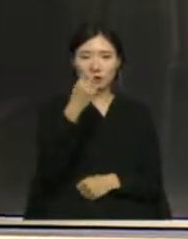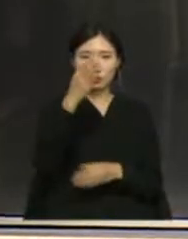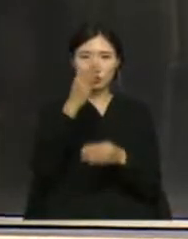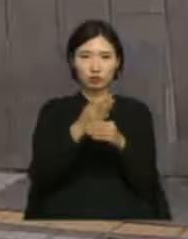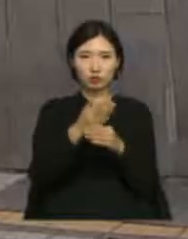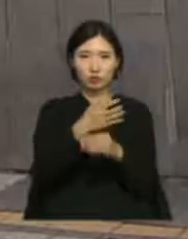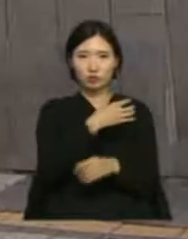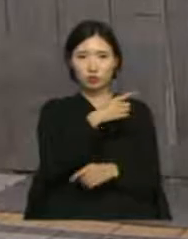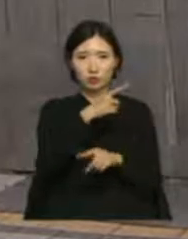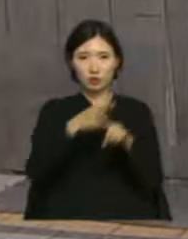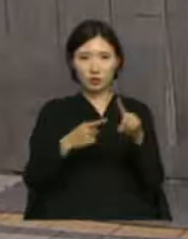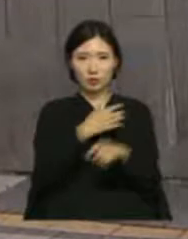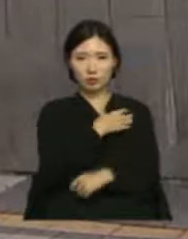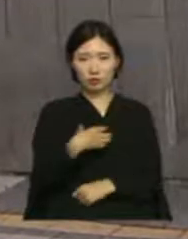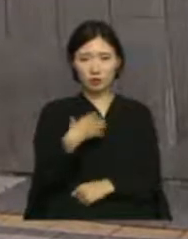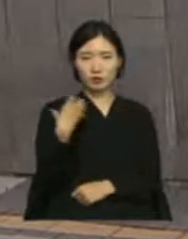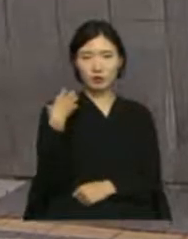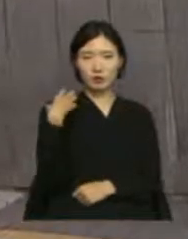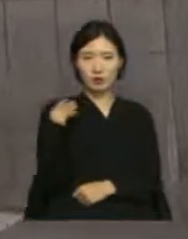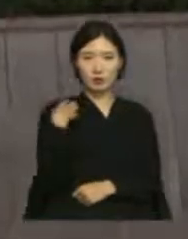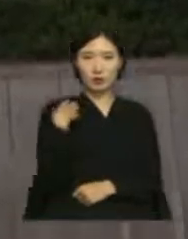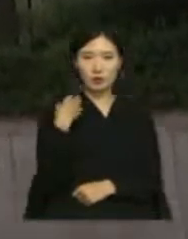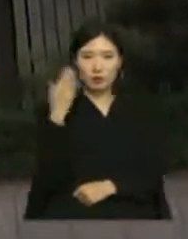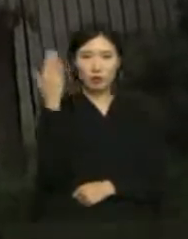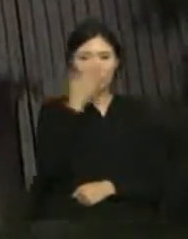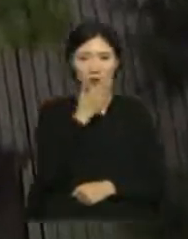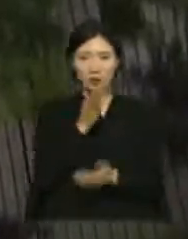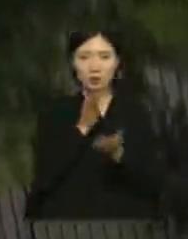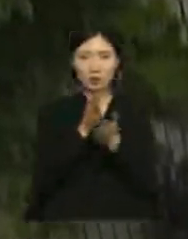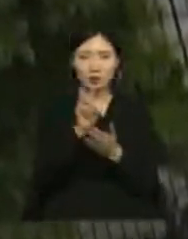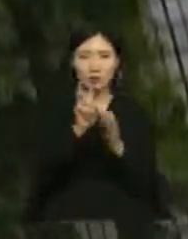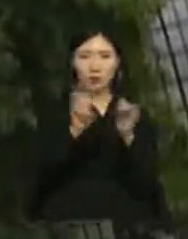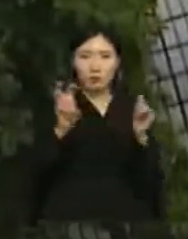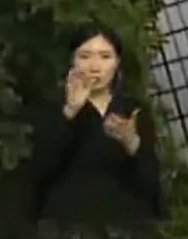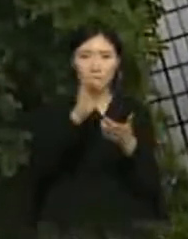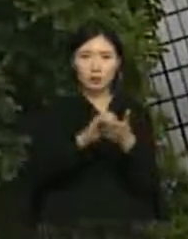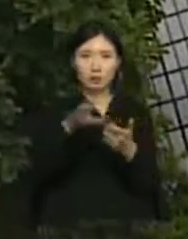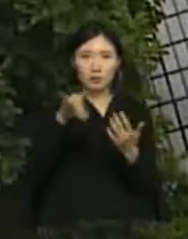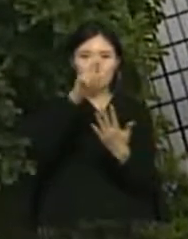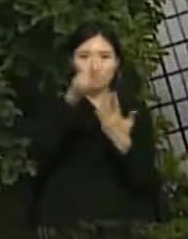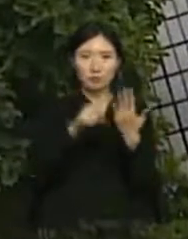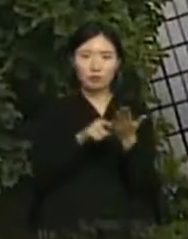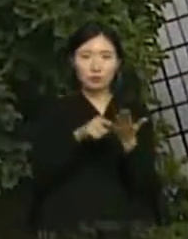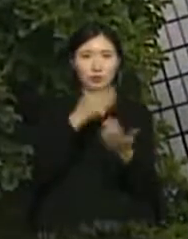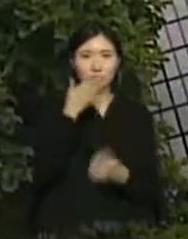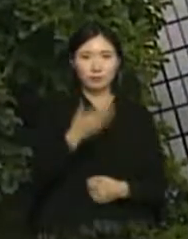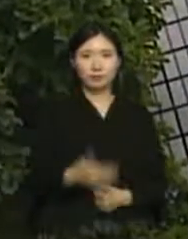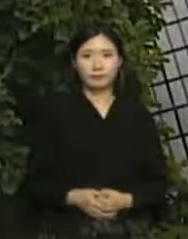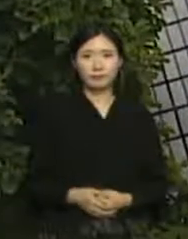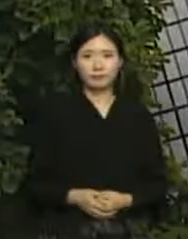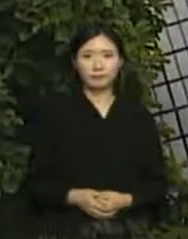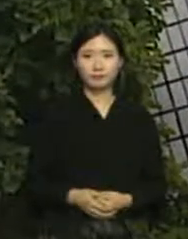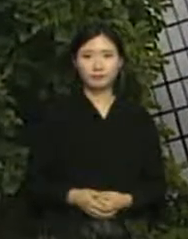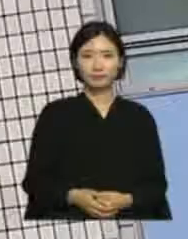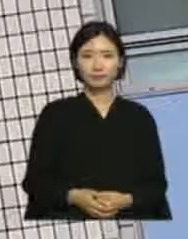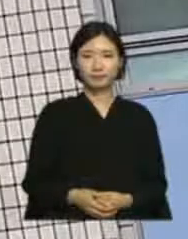절반은 구에서 지원하며 서초구 위생과에서 30명에 한해 선착순으로 신청이 가능합니다.